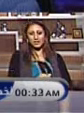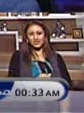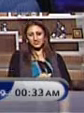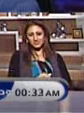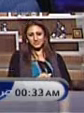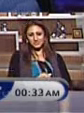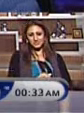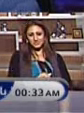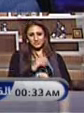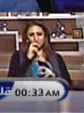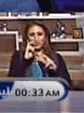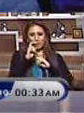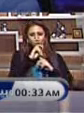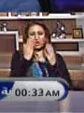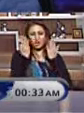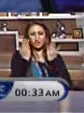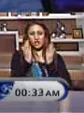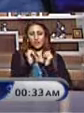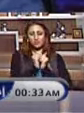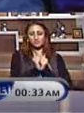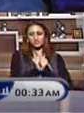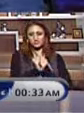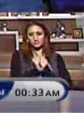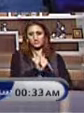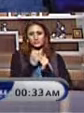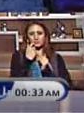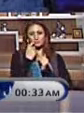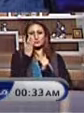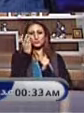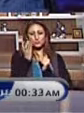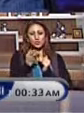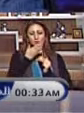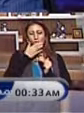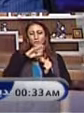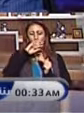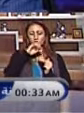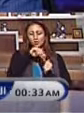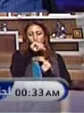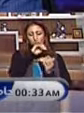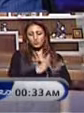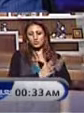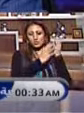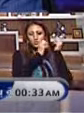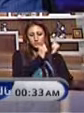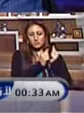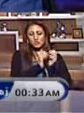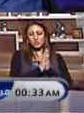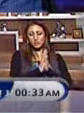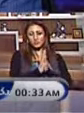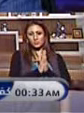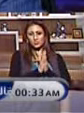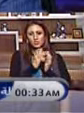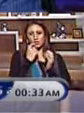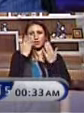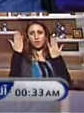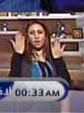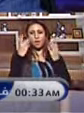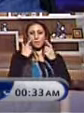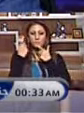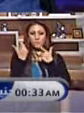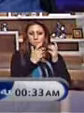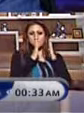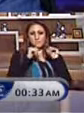ان نختتم هذا الحوار بدعاء وان نؤمن خلفك سبحانك اللهم وبحمدك اللهم صل وسلم وبارك عليك يا سيدي يا رسول الله اللهم امن مصر